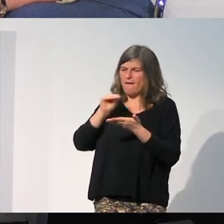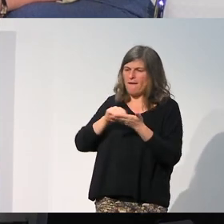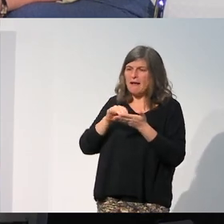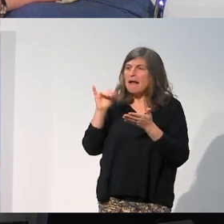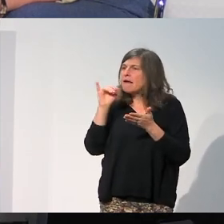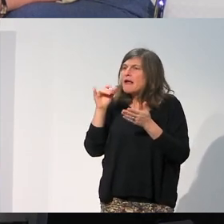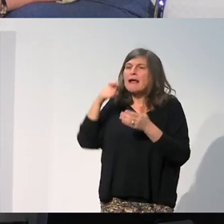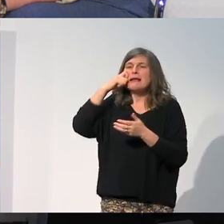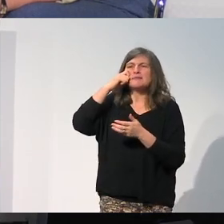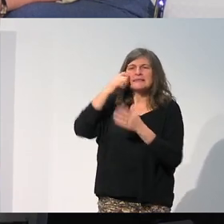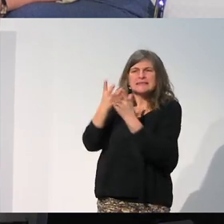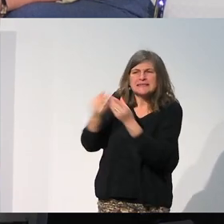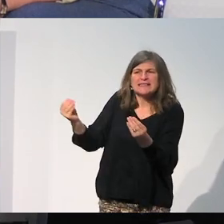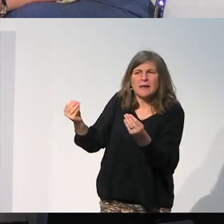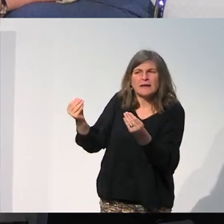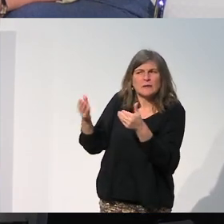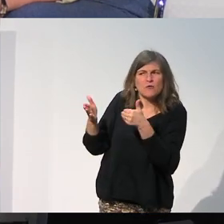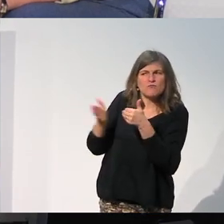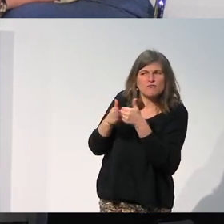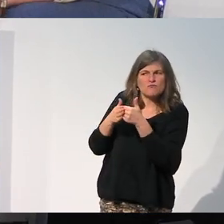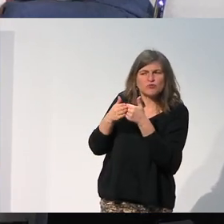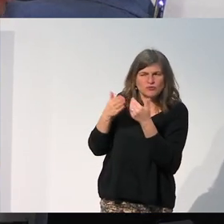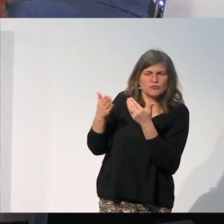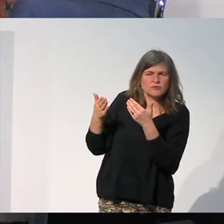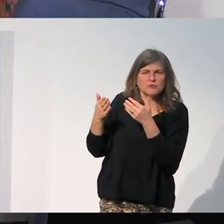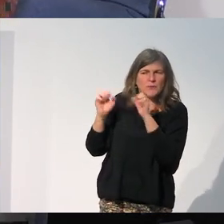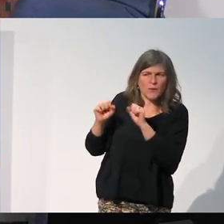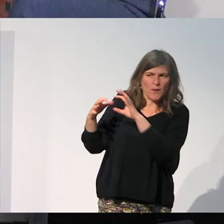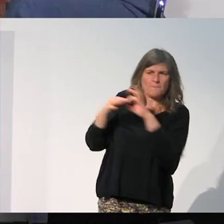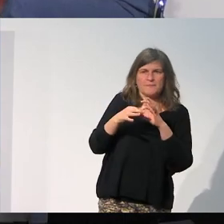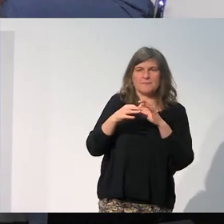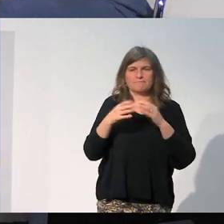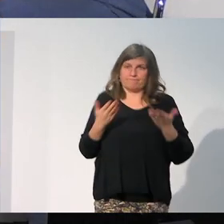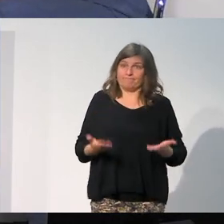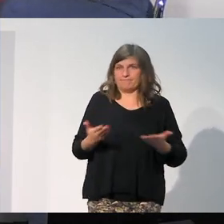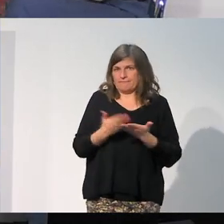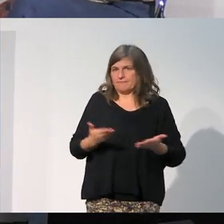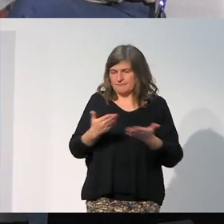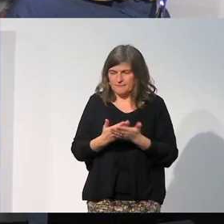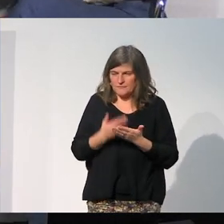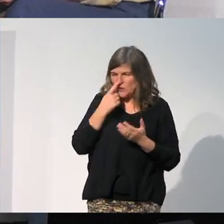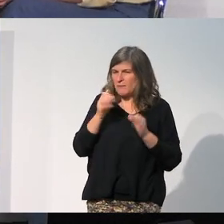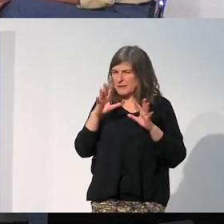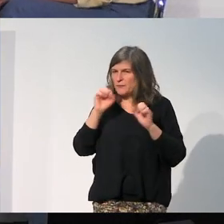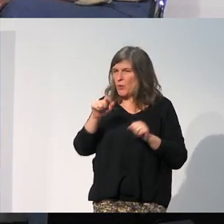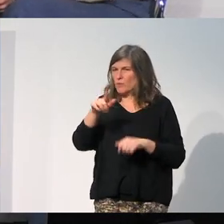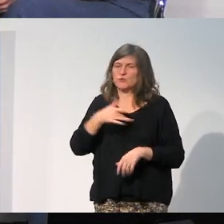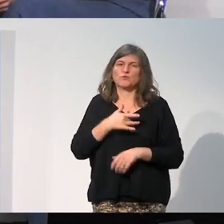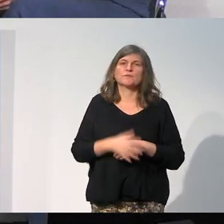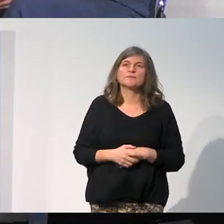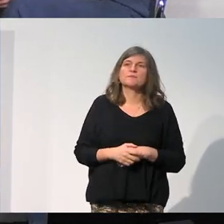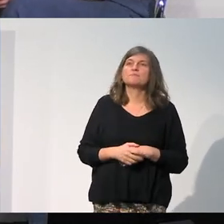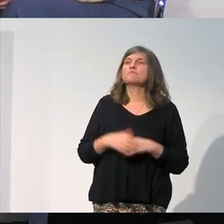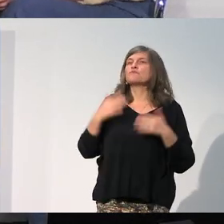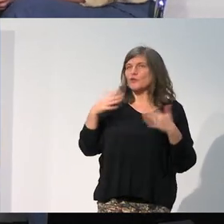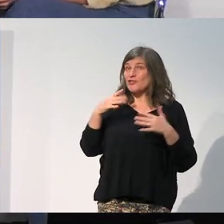était plus proche aussi intellectuellement de notre époque. C'est intéressant parce que, et ça on en a déjà un petit peu, alors pour tout vous dire, on en a déjà un tout